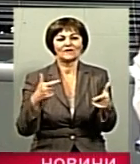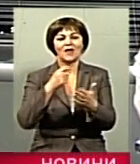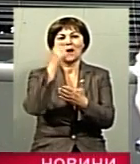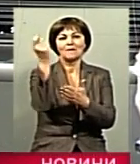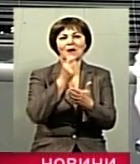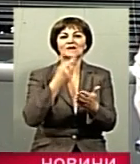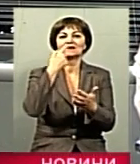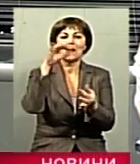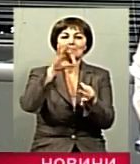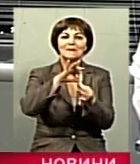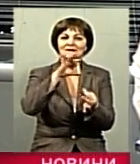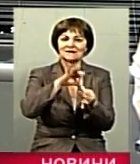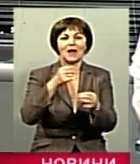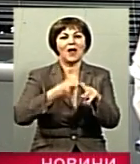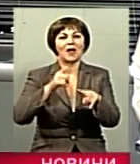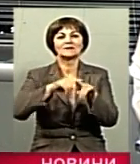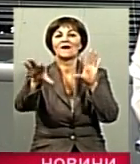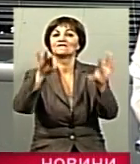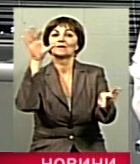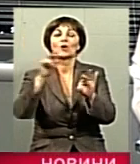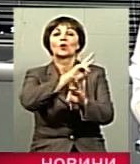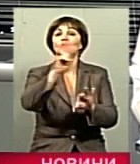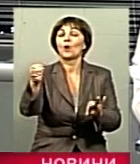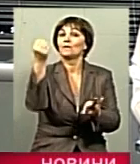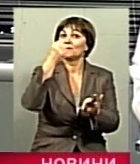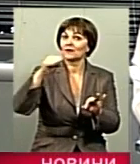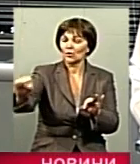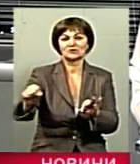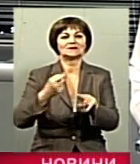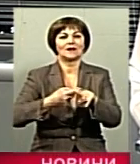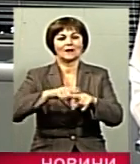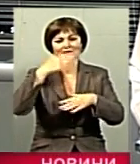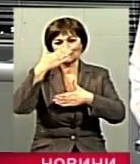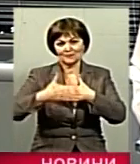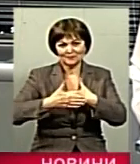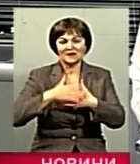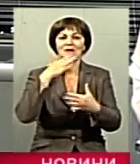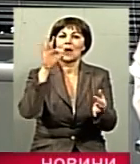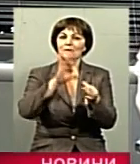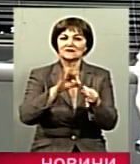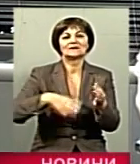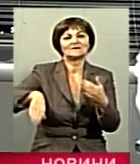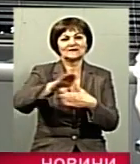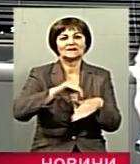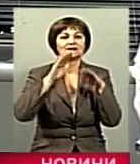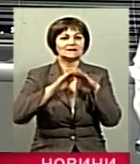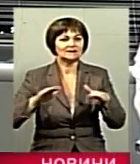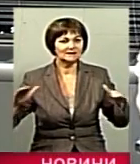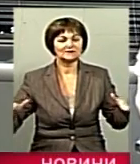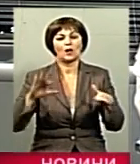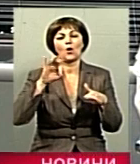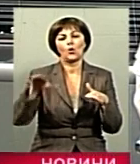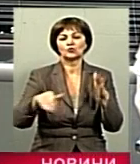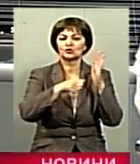визначили переможців обласного конкурсу писанкарства, який традиційно проходить напередодні Великодня. Школярі з усіх районів Житомирщини від 6